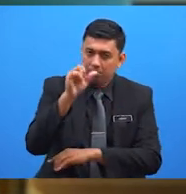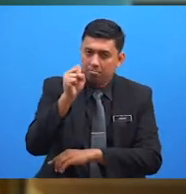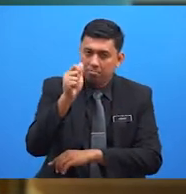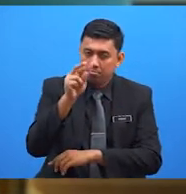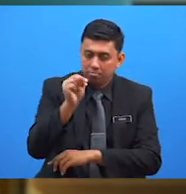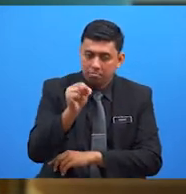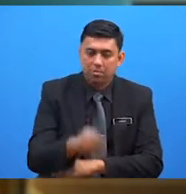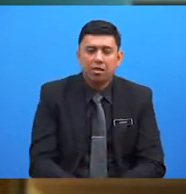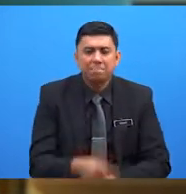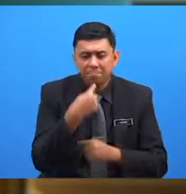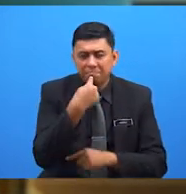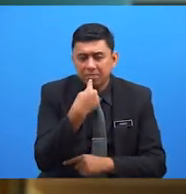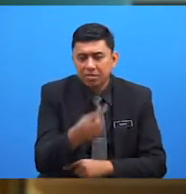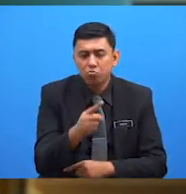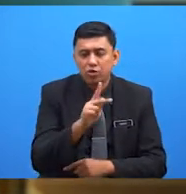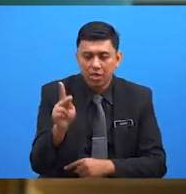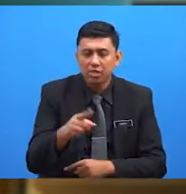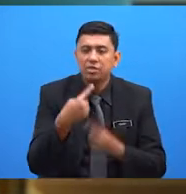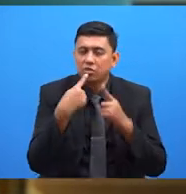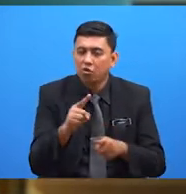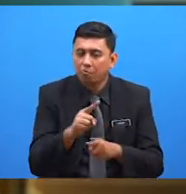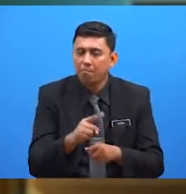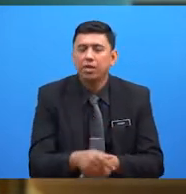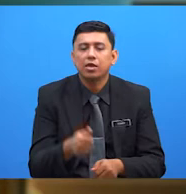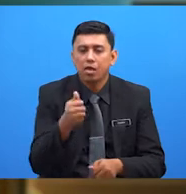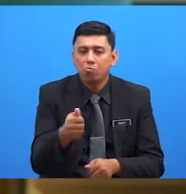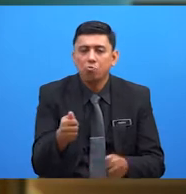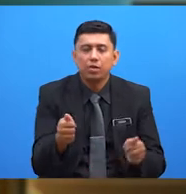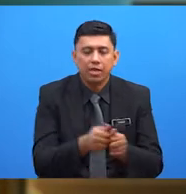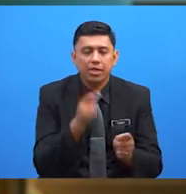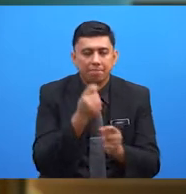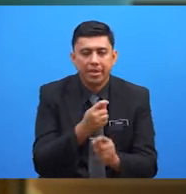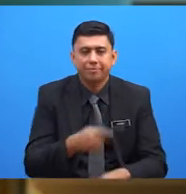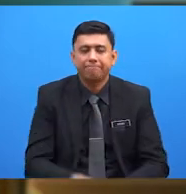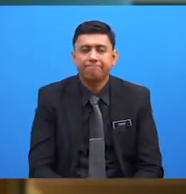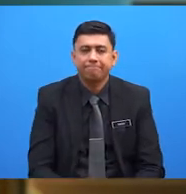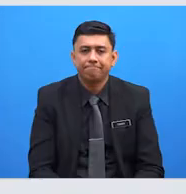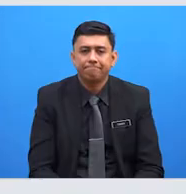Cikgu minta kamu sebutkan jawapan kamu secara lisan dengan tepat.